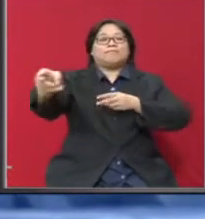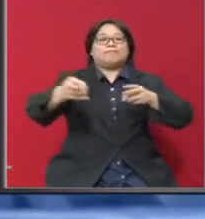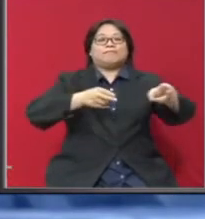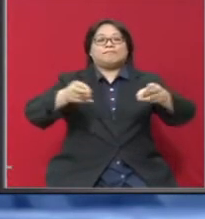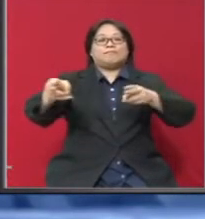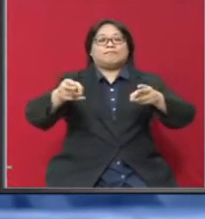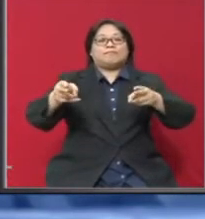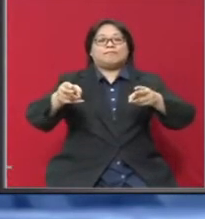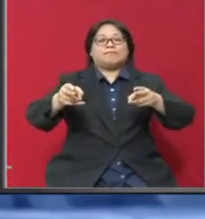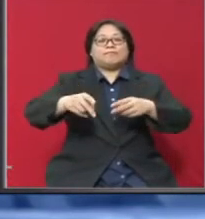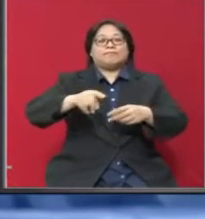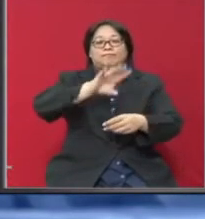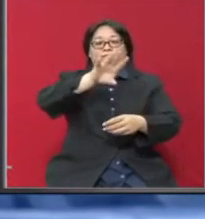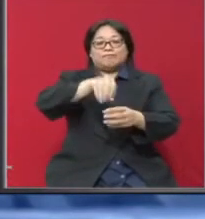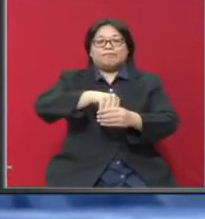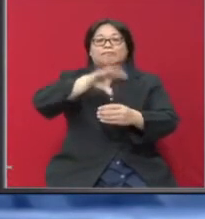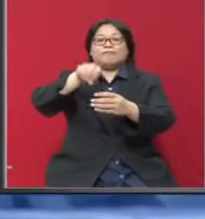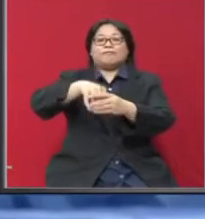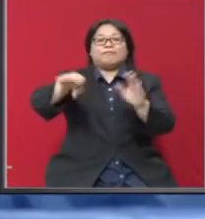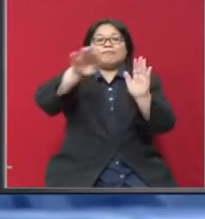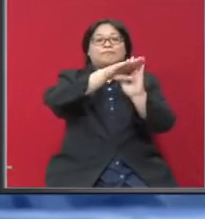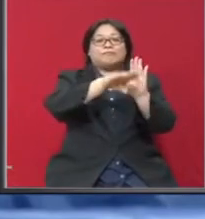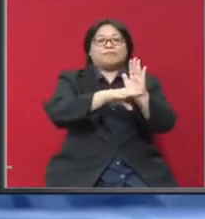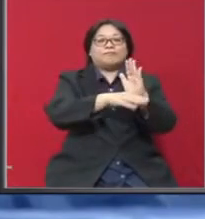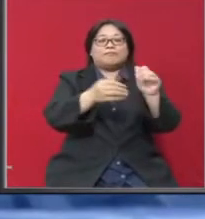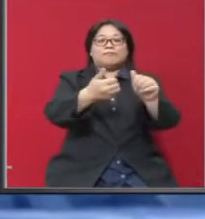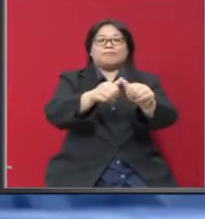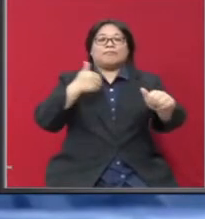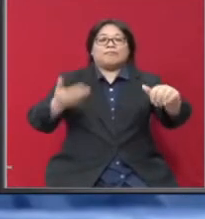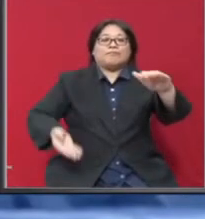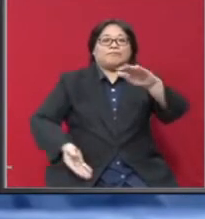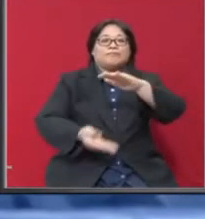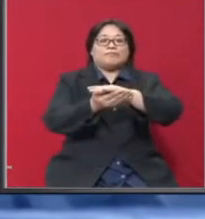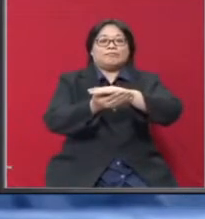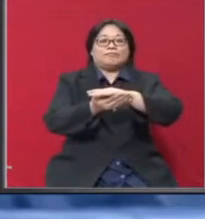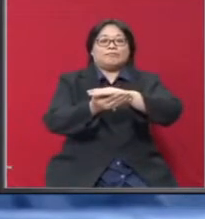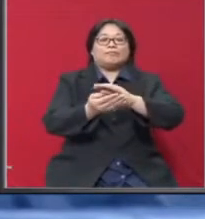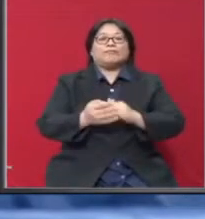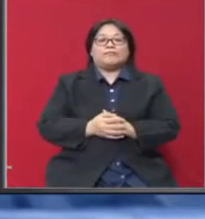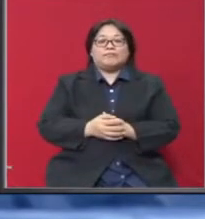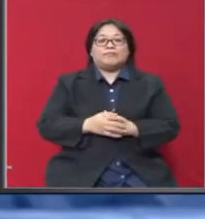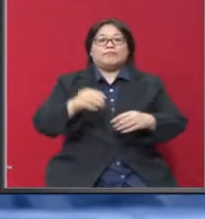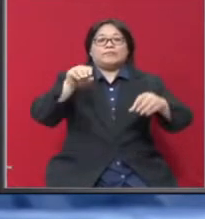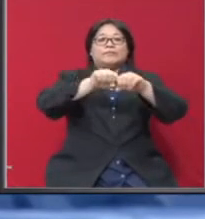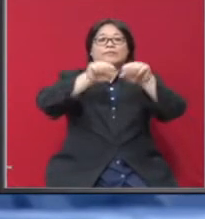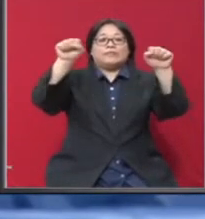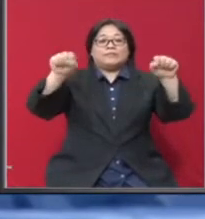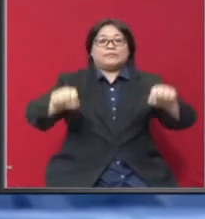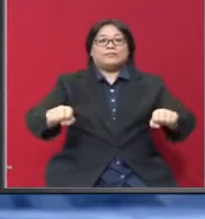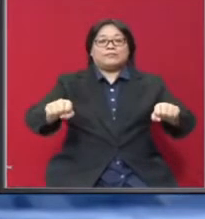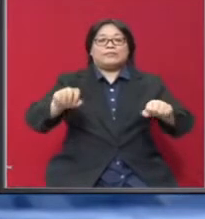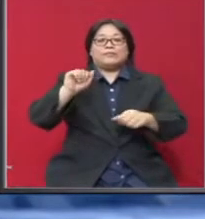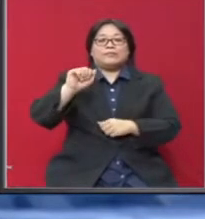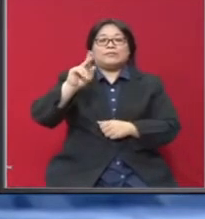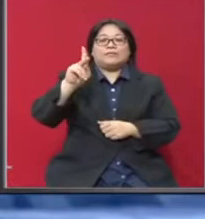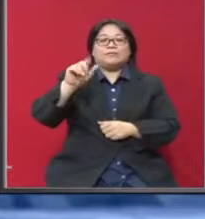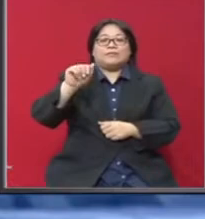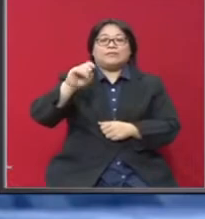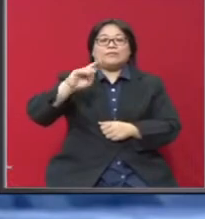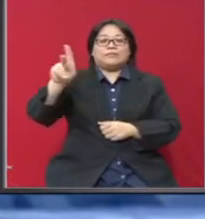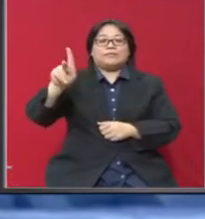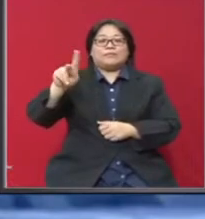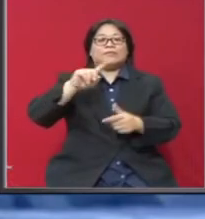inisiatif untuk memasukkan elemen-elemen pencegahan rasuah di dalam sistem akademik